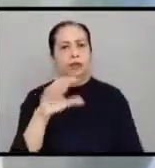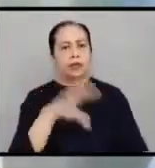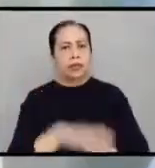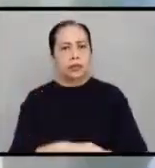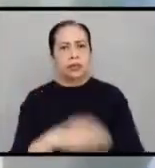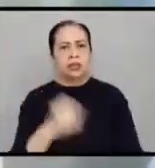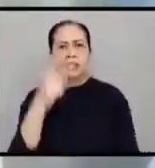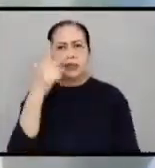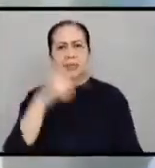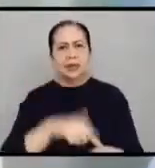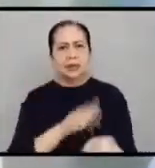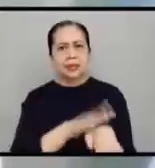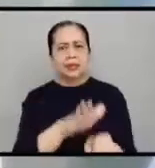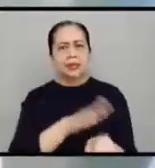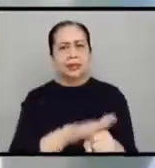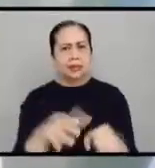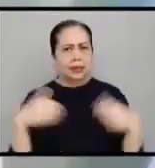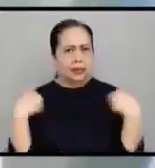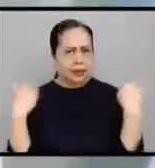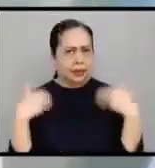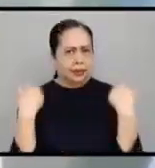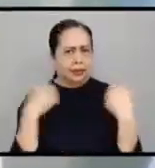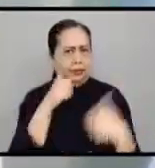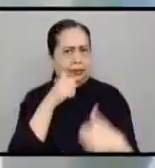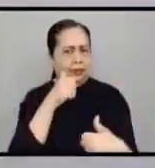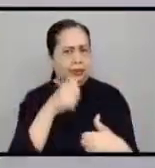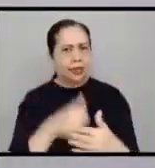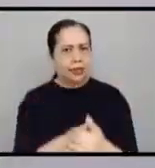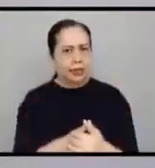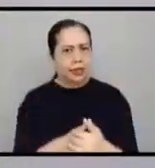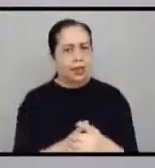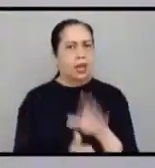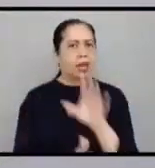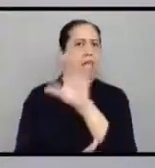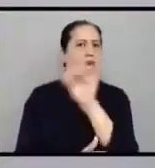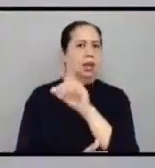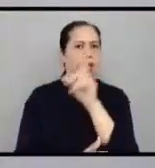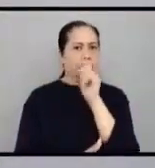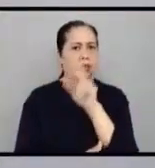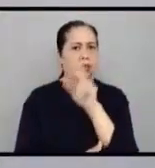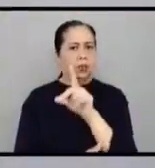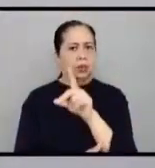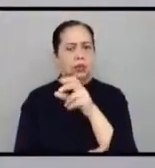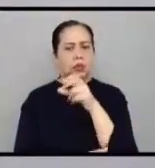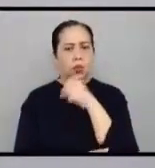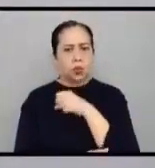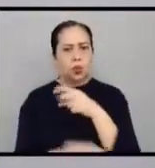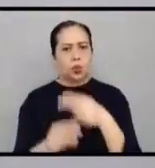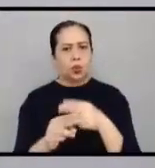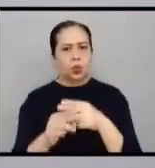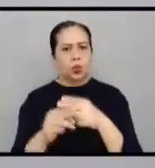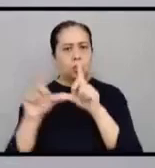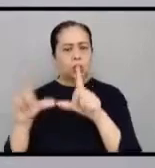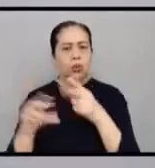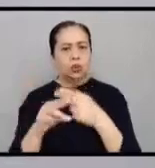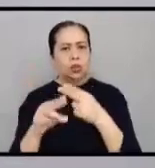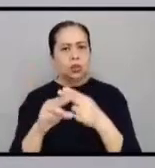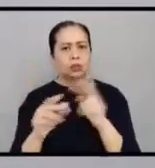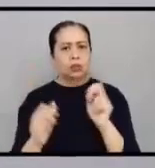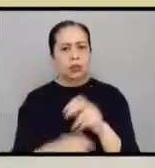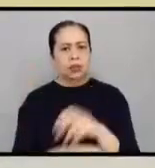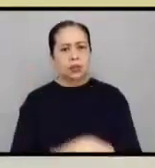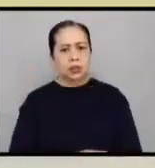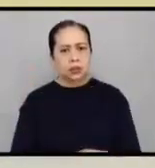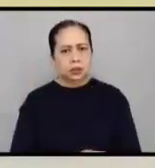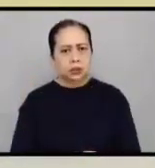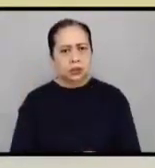sa isang minor de edad na babae. Nakilala ang 31 anyos na suspect na si alias Enel.